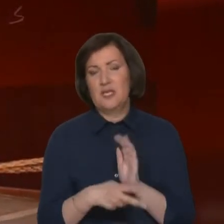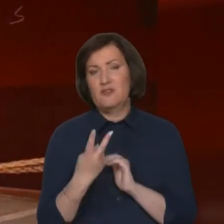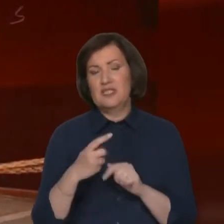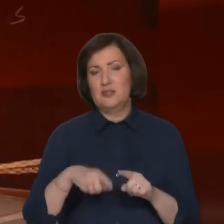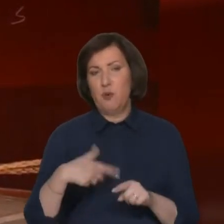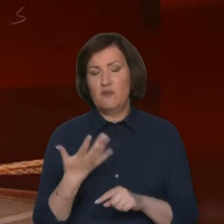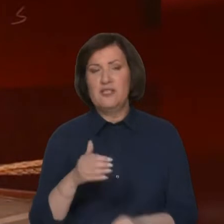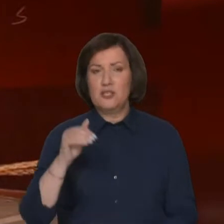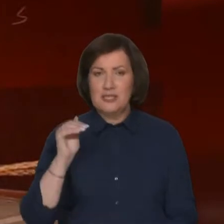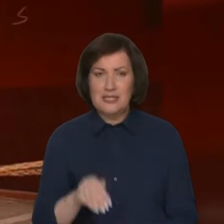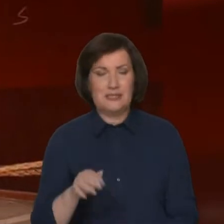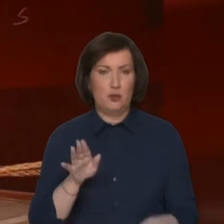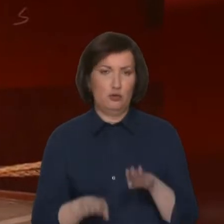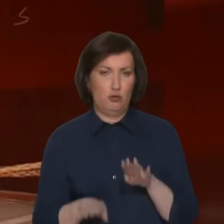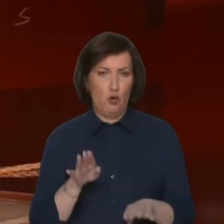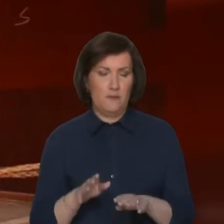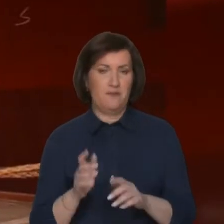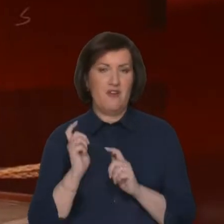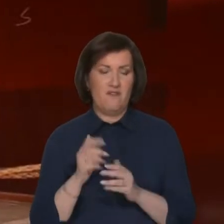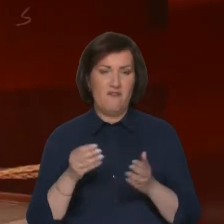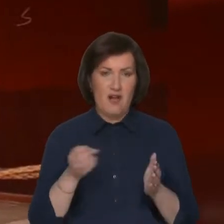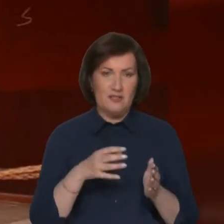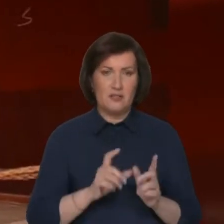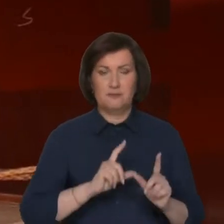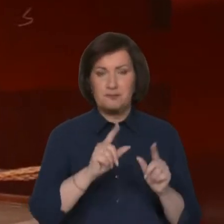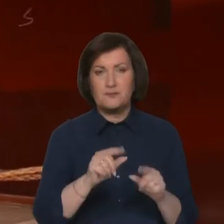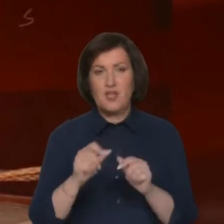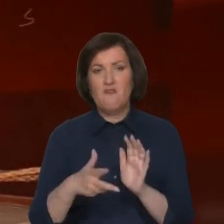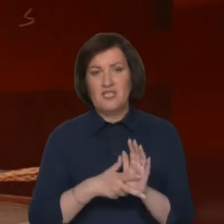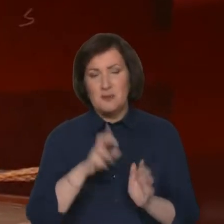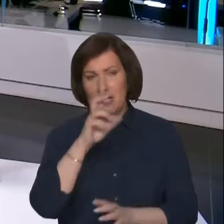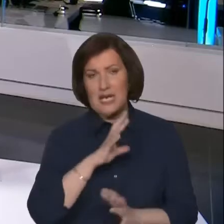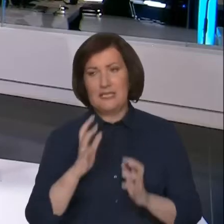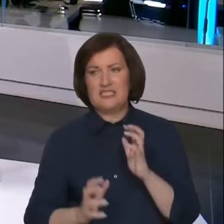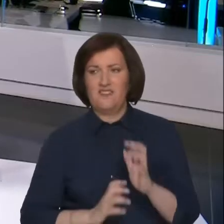282,5 тисяч тонн. Цей вантаж доправлять до 8 країн світу.